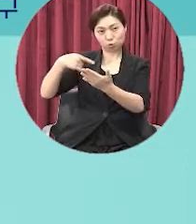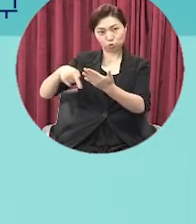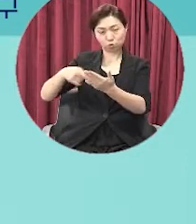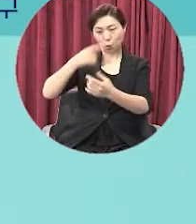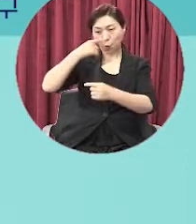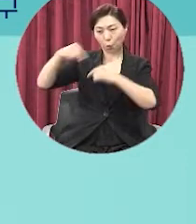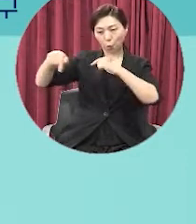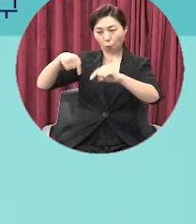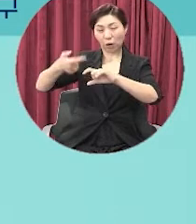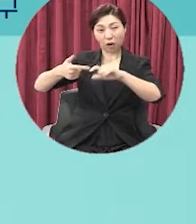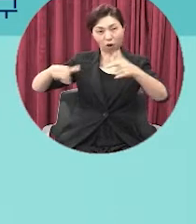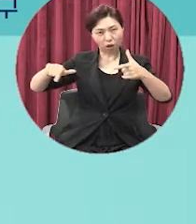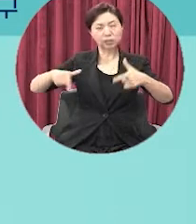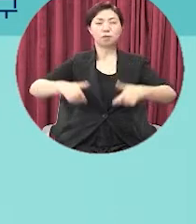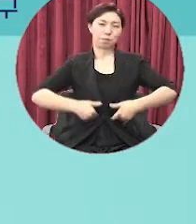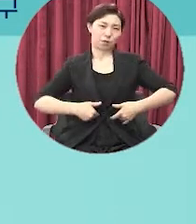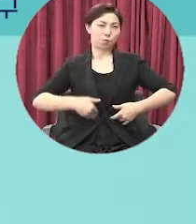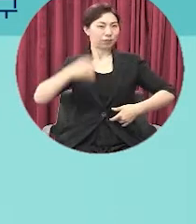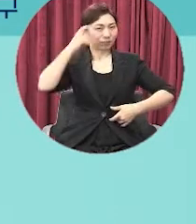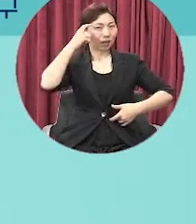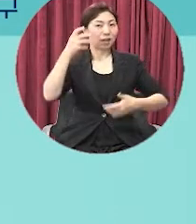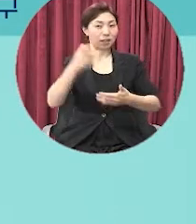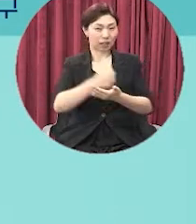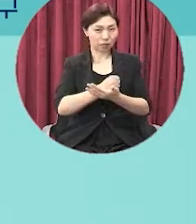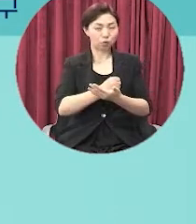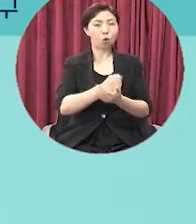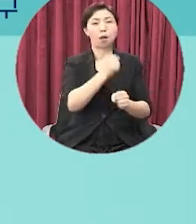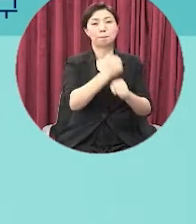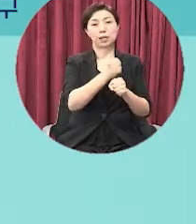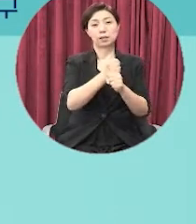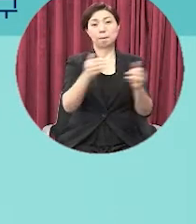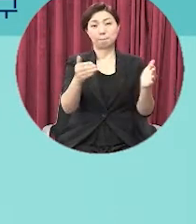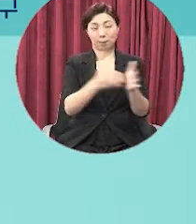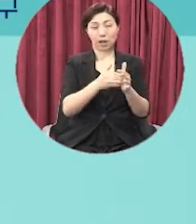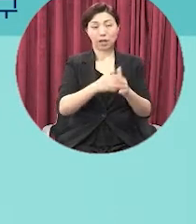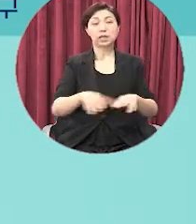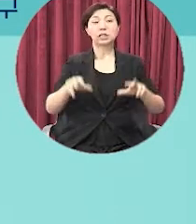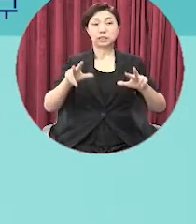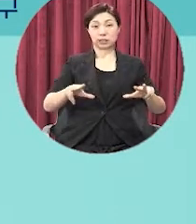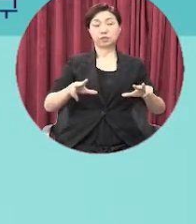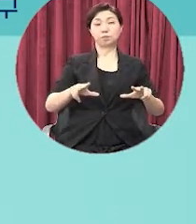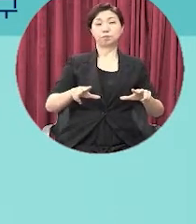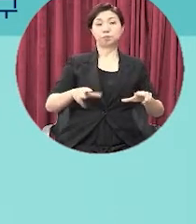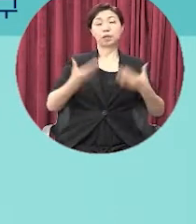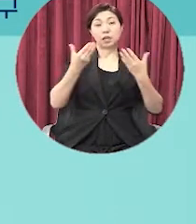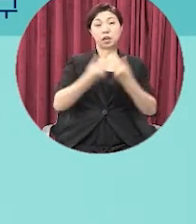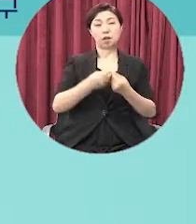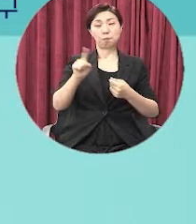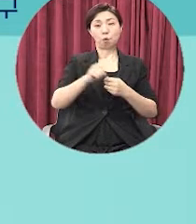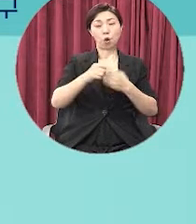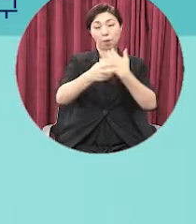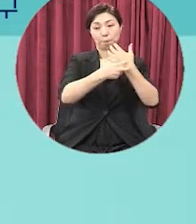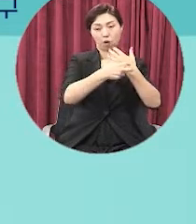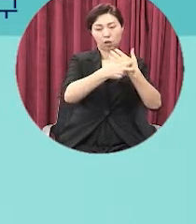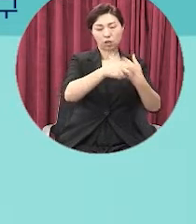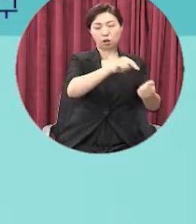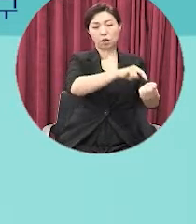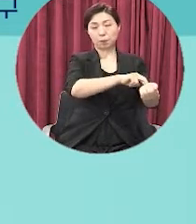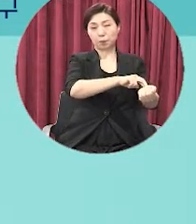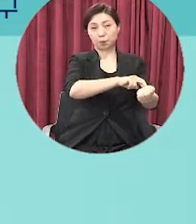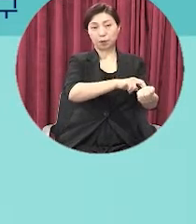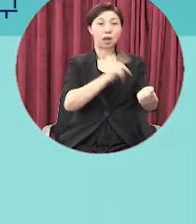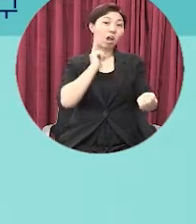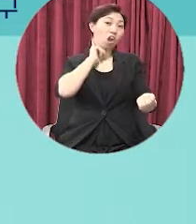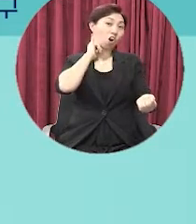만들어졌습니다 이 경우 이제 저희가 현재 사용할 시스템은 병원에서 즉 예를 들면 병원에서 측정한 락과 집에서 측정한